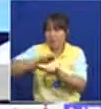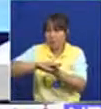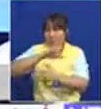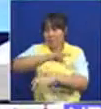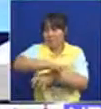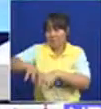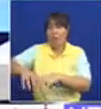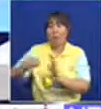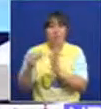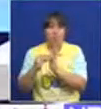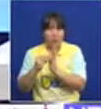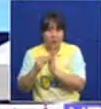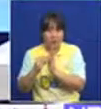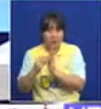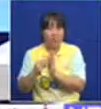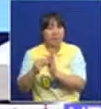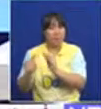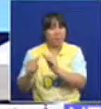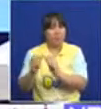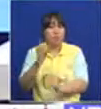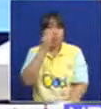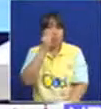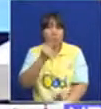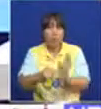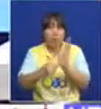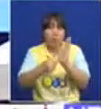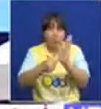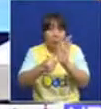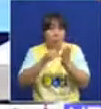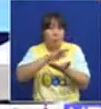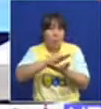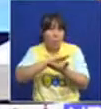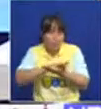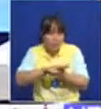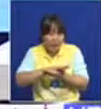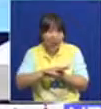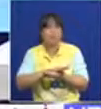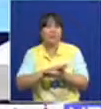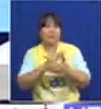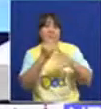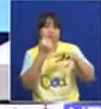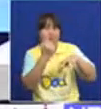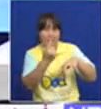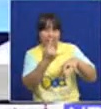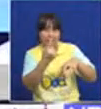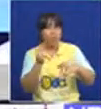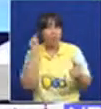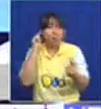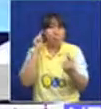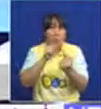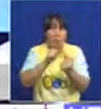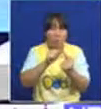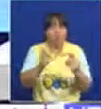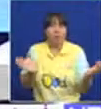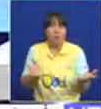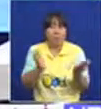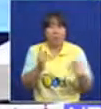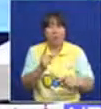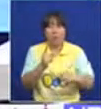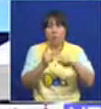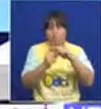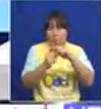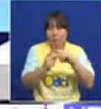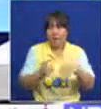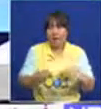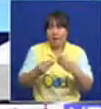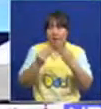ของกรุงเทพมหานครนะครับนำร่องโรงเรียนละหนึ่งเขตมุ่งสร้างเสริมเรื่องของสมรรถภาพเชิงบวกนะครับให้กับผู้เรียน